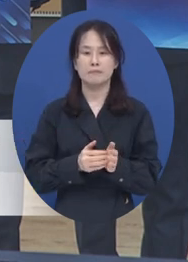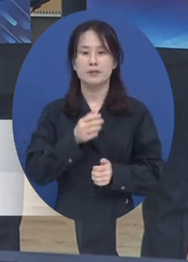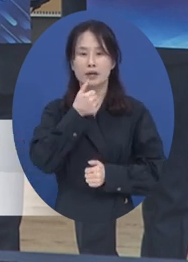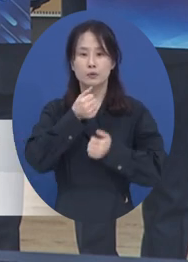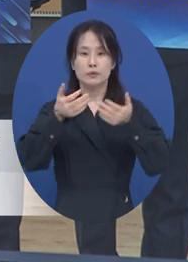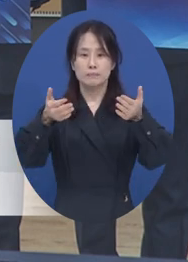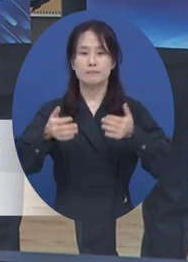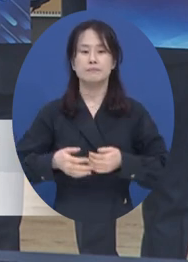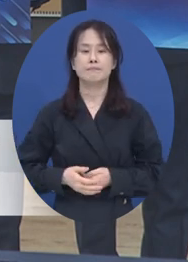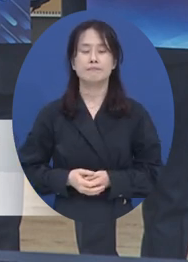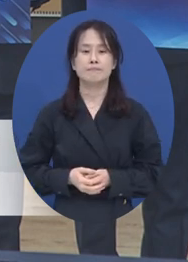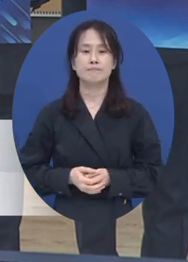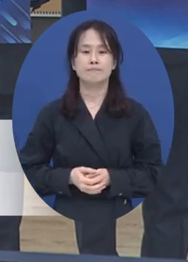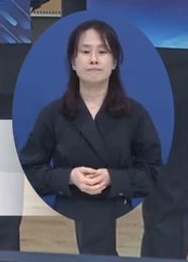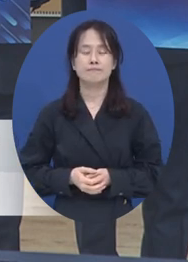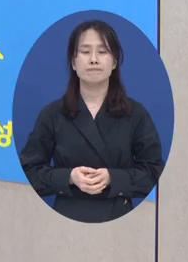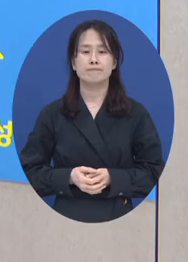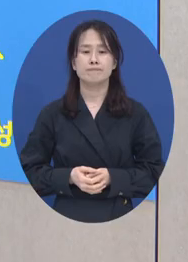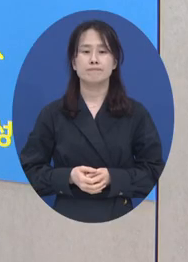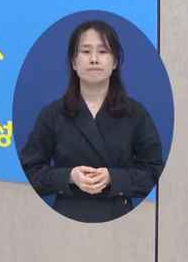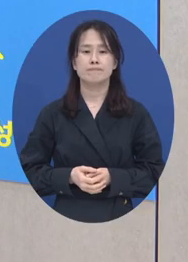구영슬 기자의 보도입니다.